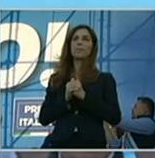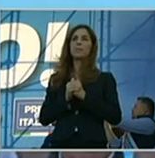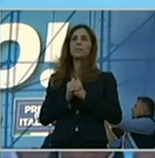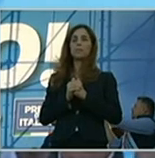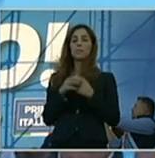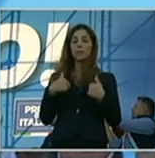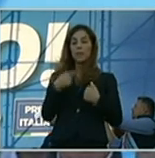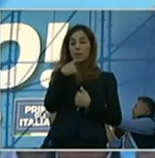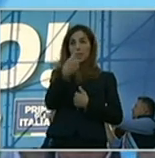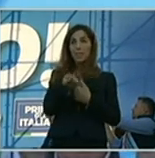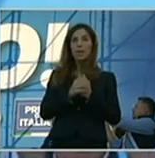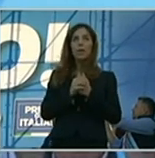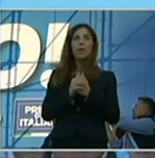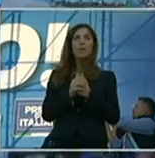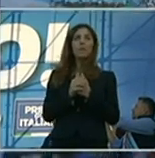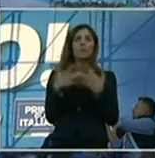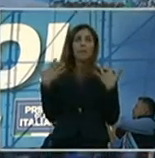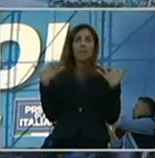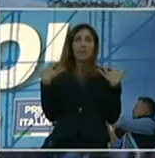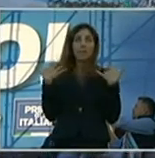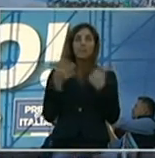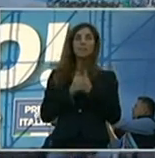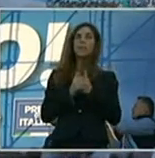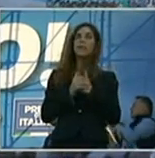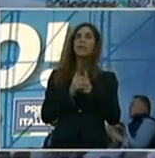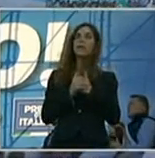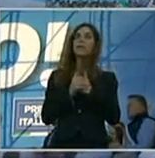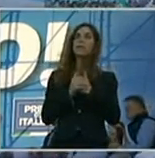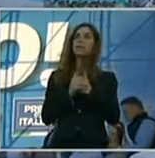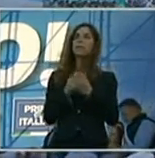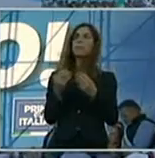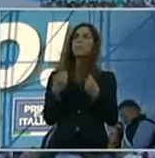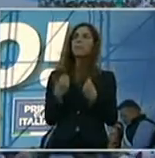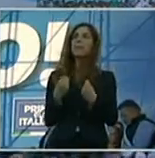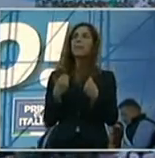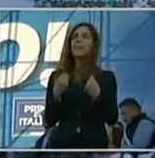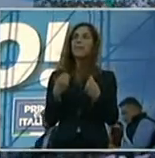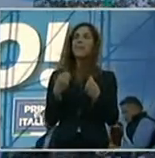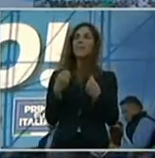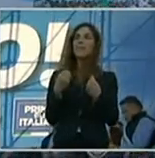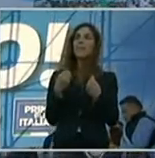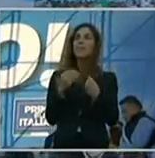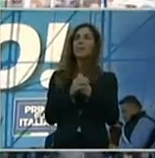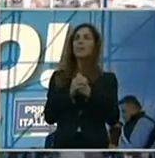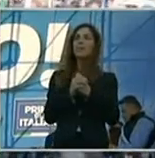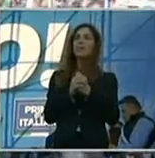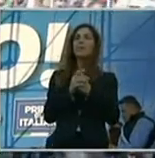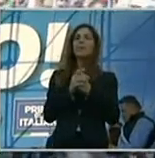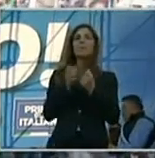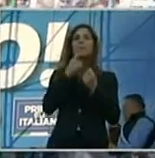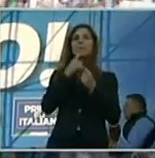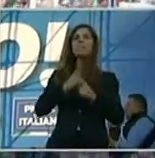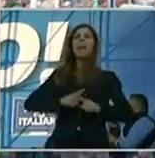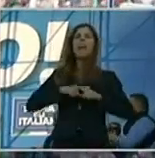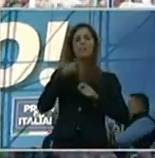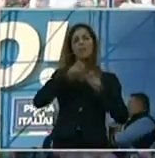Io vi dico grazie perché date un senso ai sacrifici di